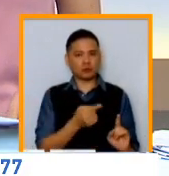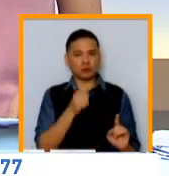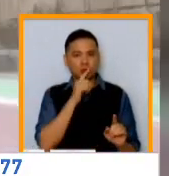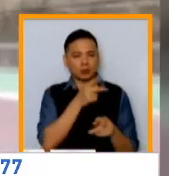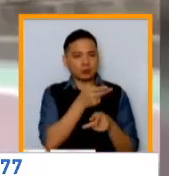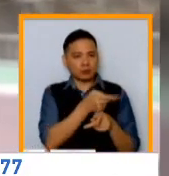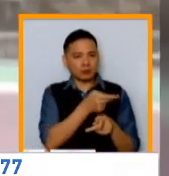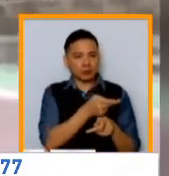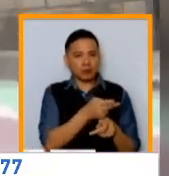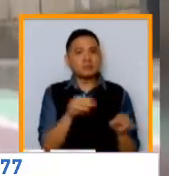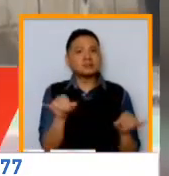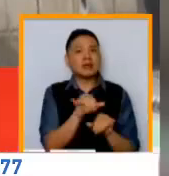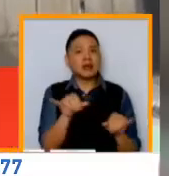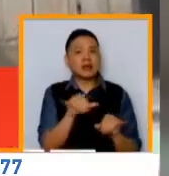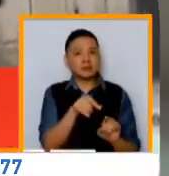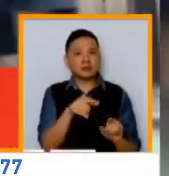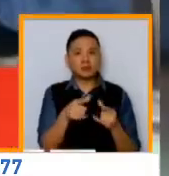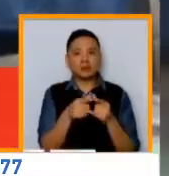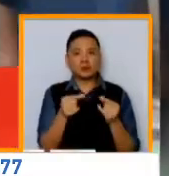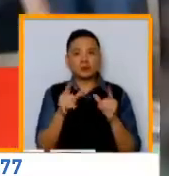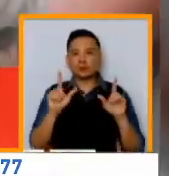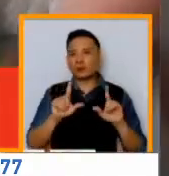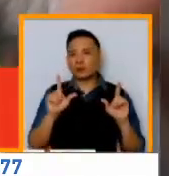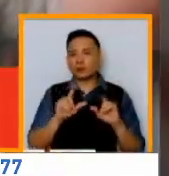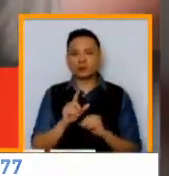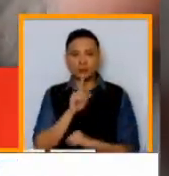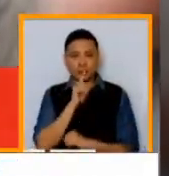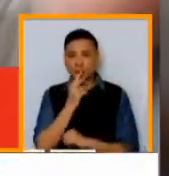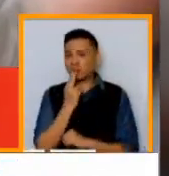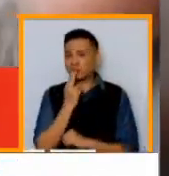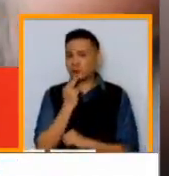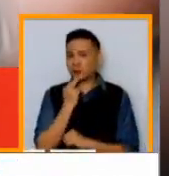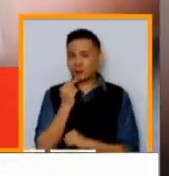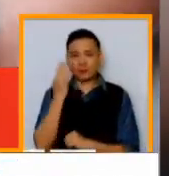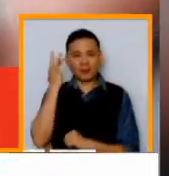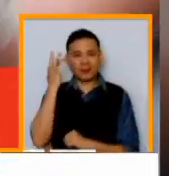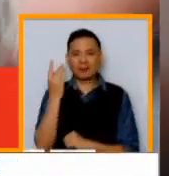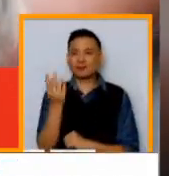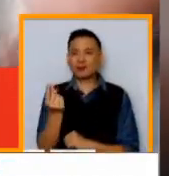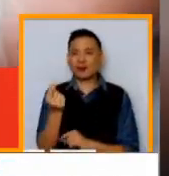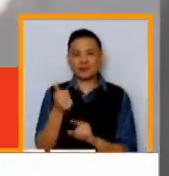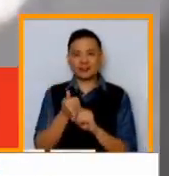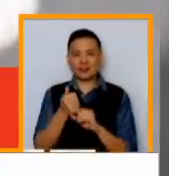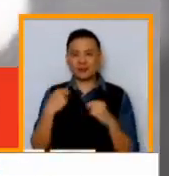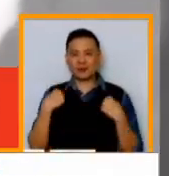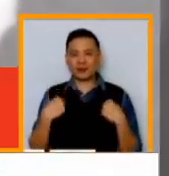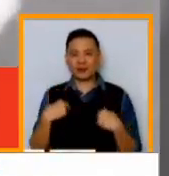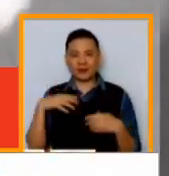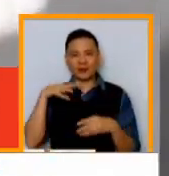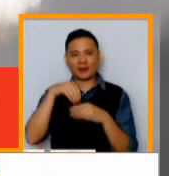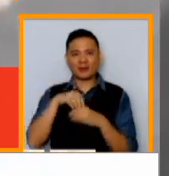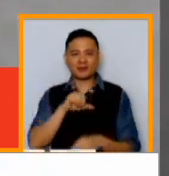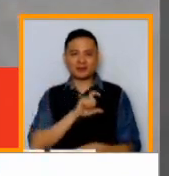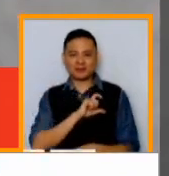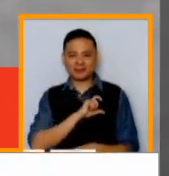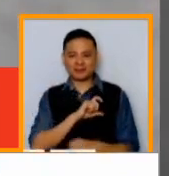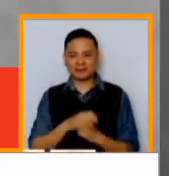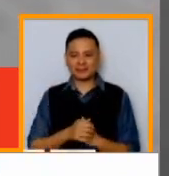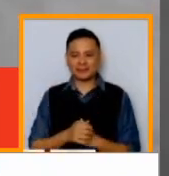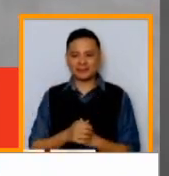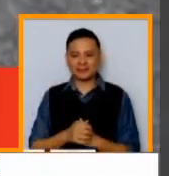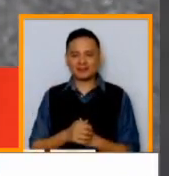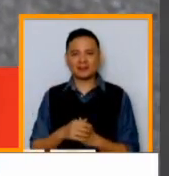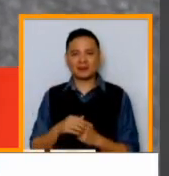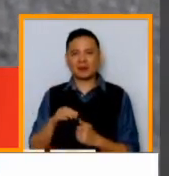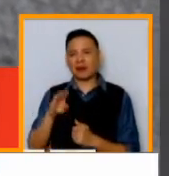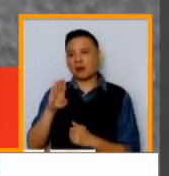Japan. Cute ang mga naka-uniform na aso na miyembro ng 1-1 o Bow Wow Patrol.